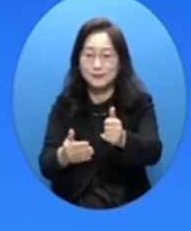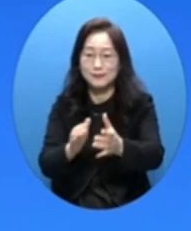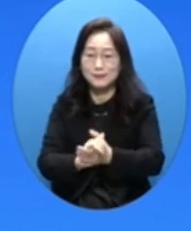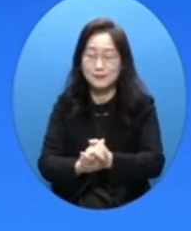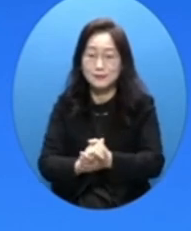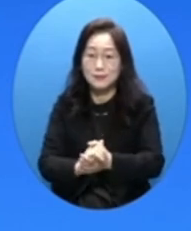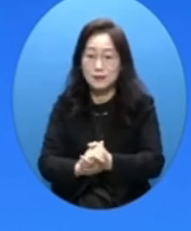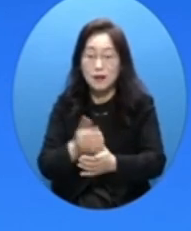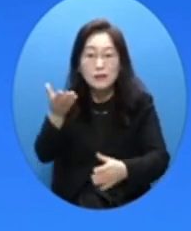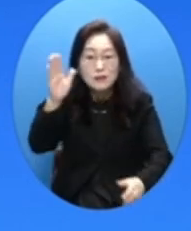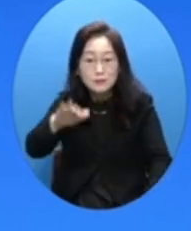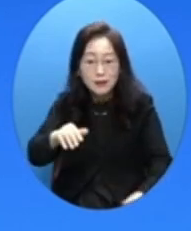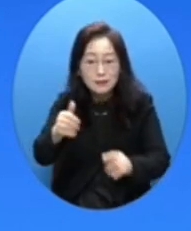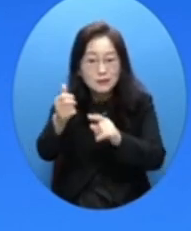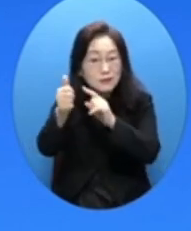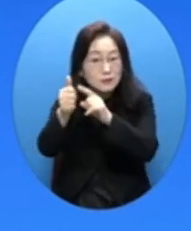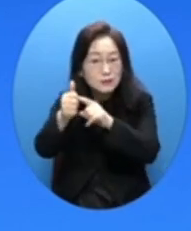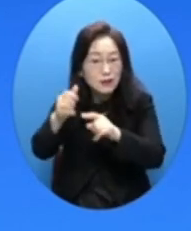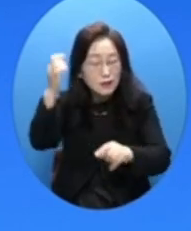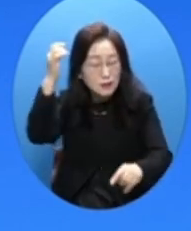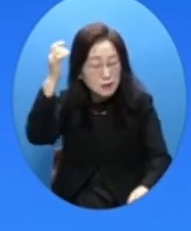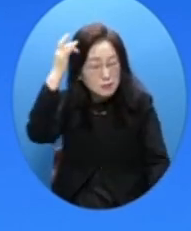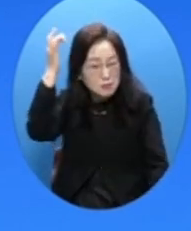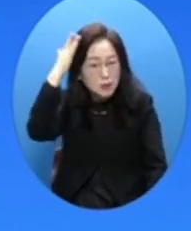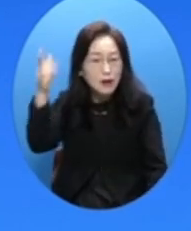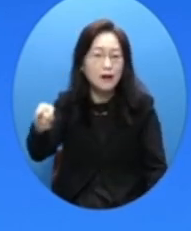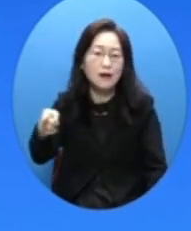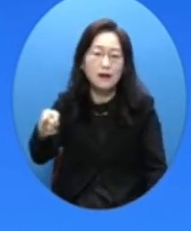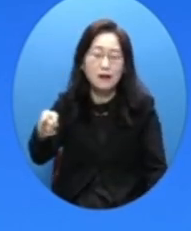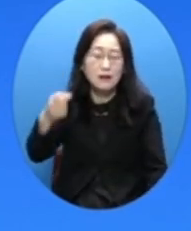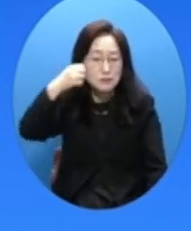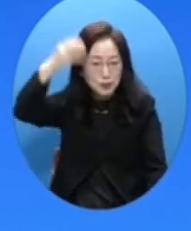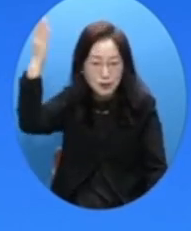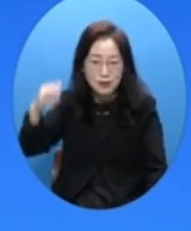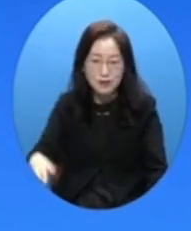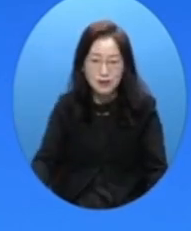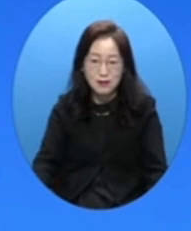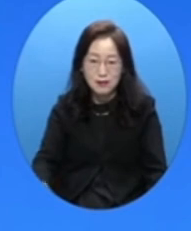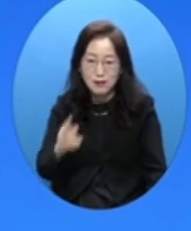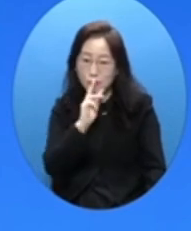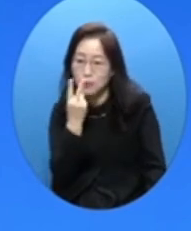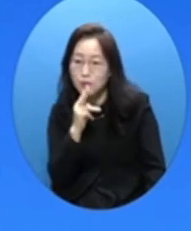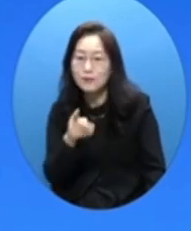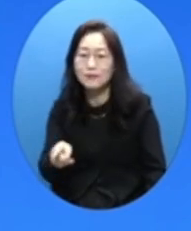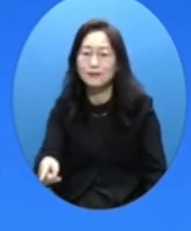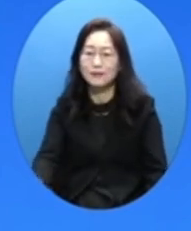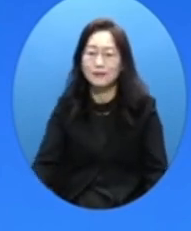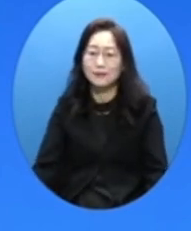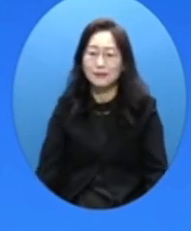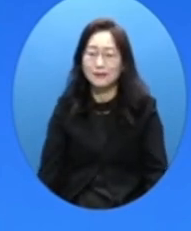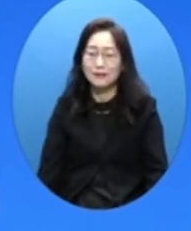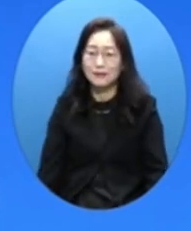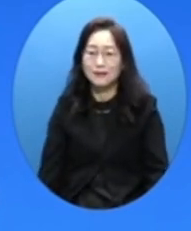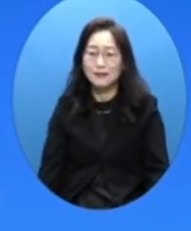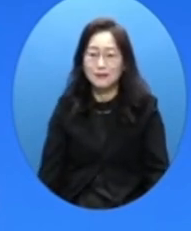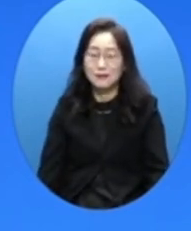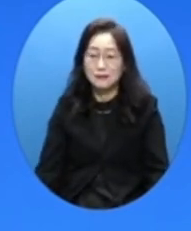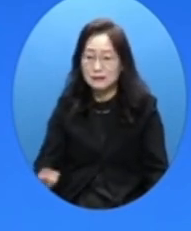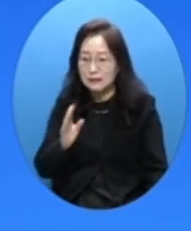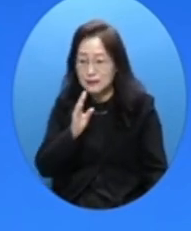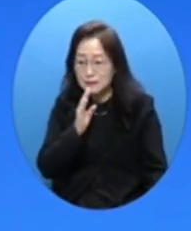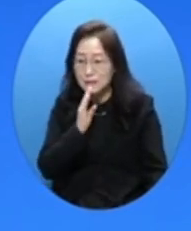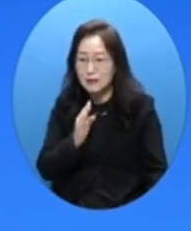나가자마자 그걸 잊어버렸습니다 사람의 화장실에 갈 때 올 때 다른 일만 자기 은인